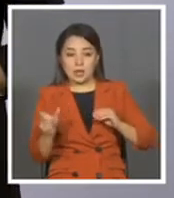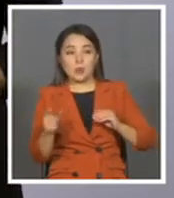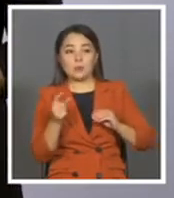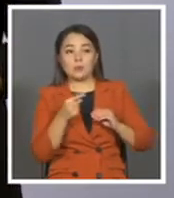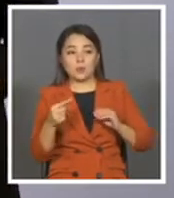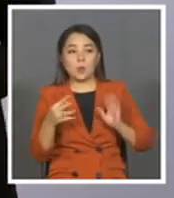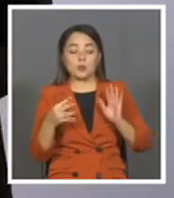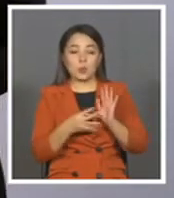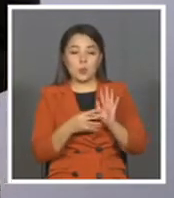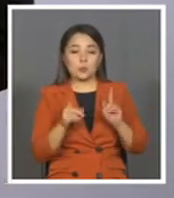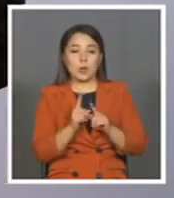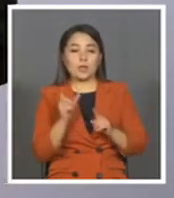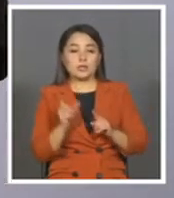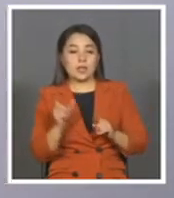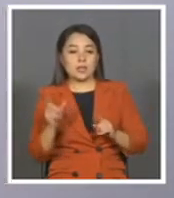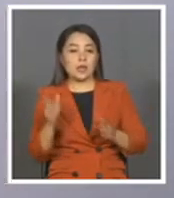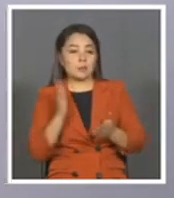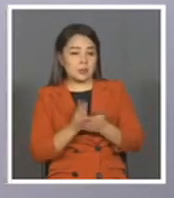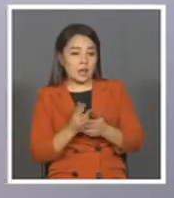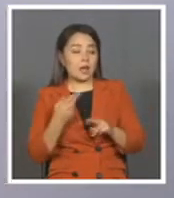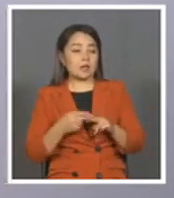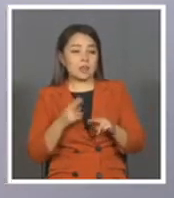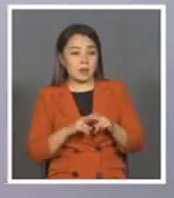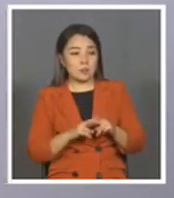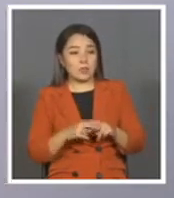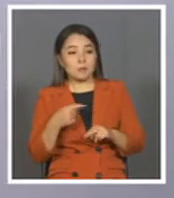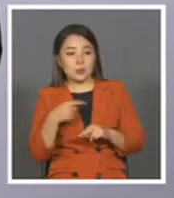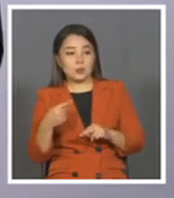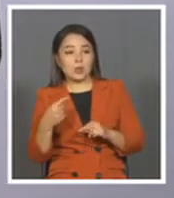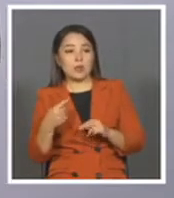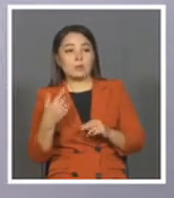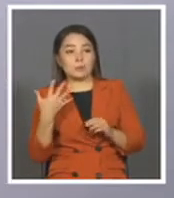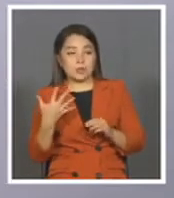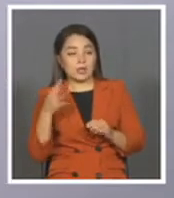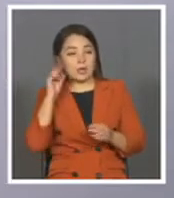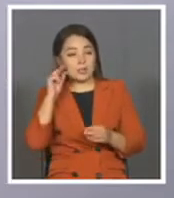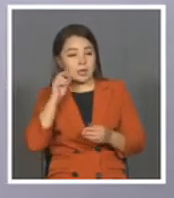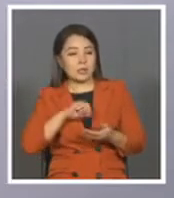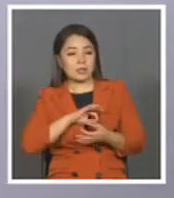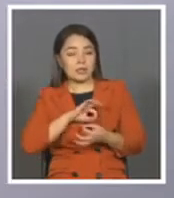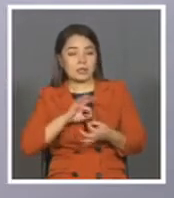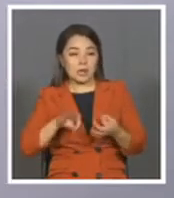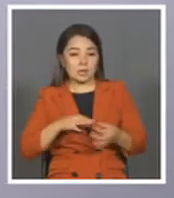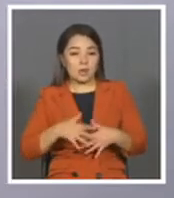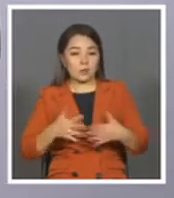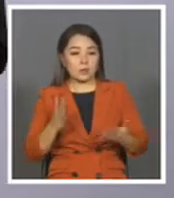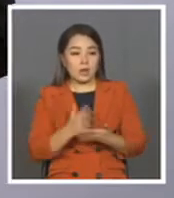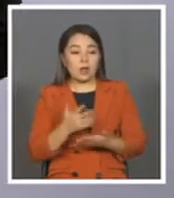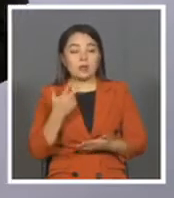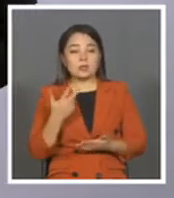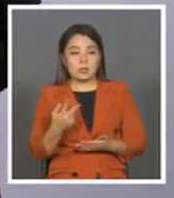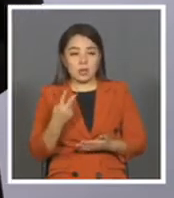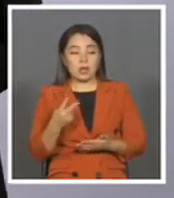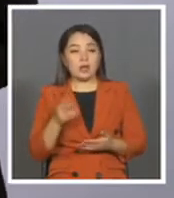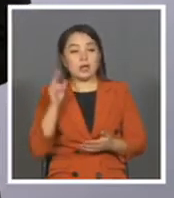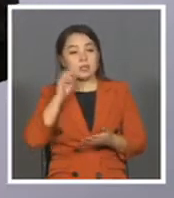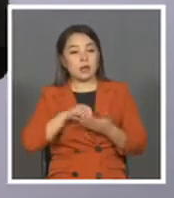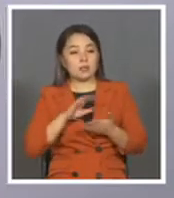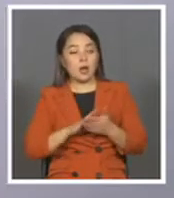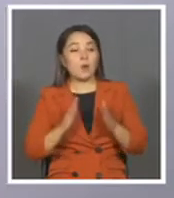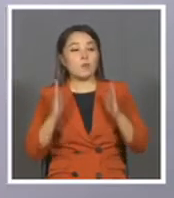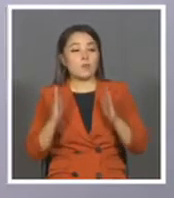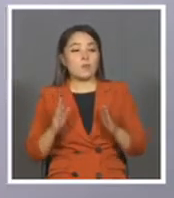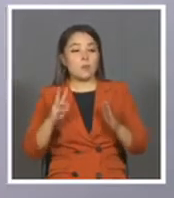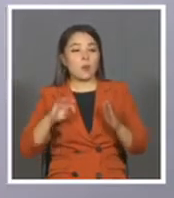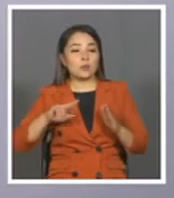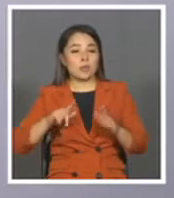өткенде, минус 5 саны минус 9-дан артық болды. Енді осы екі санның модульдерін тауып көрейік. Минус